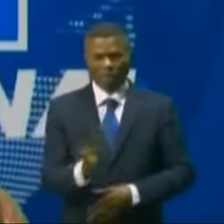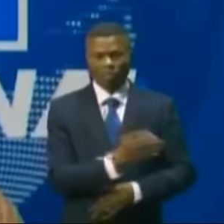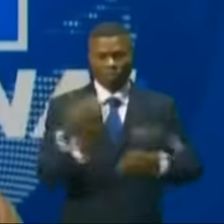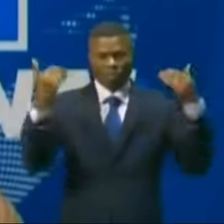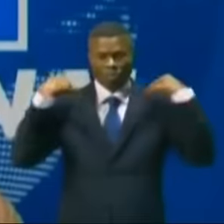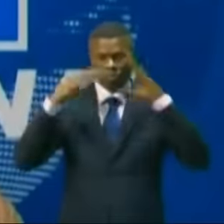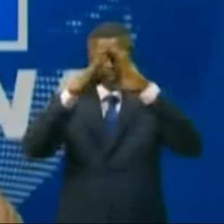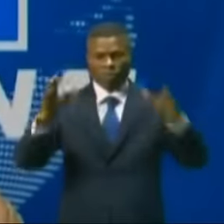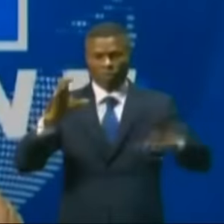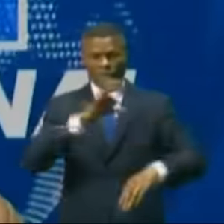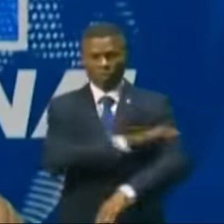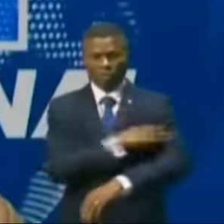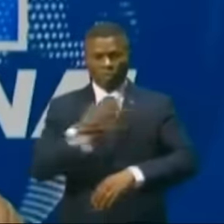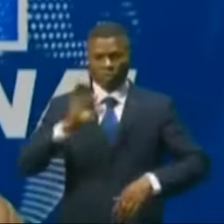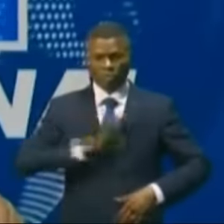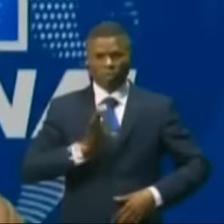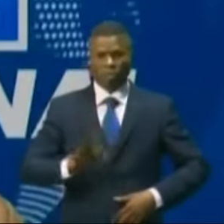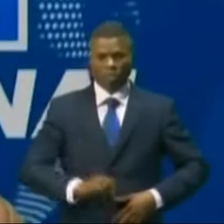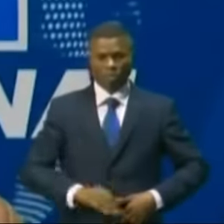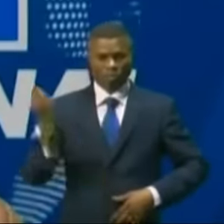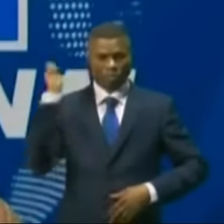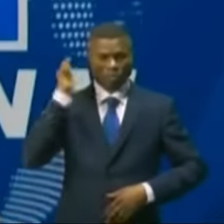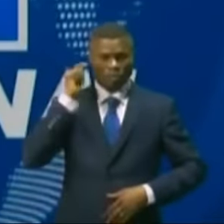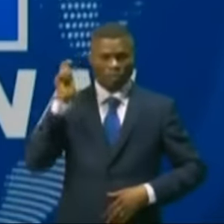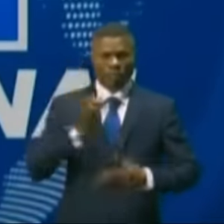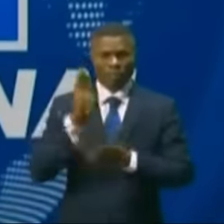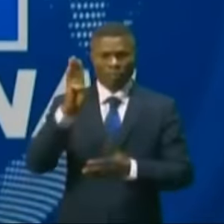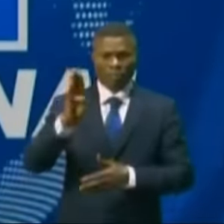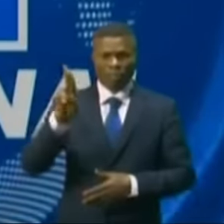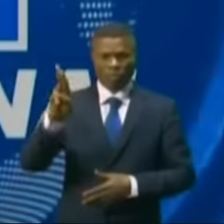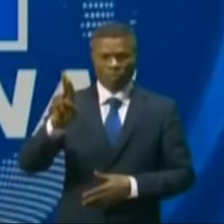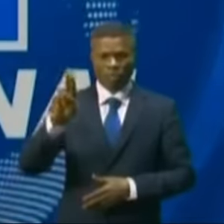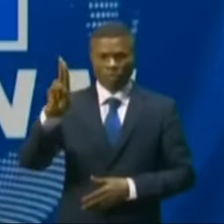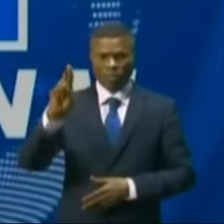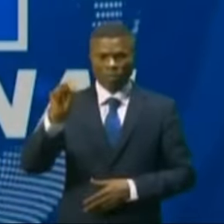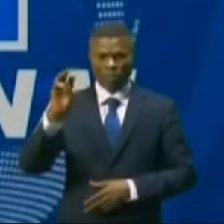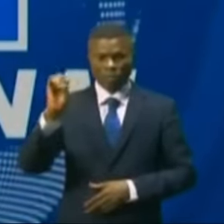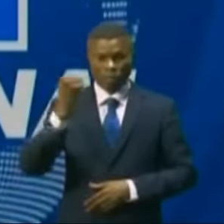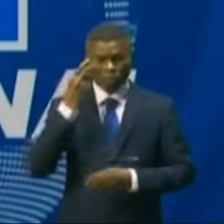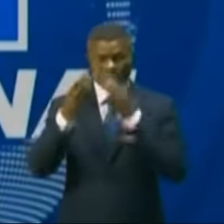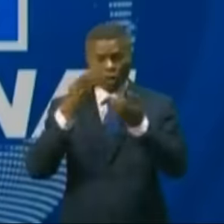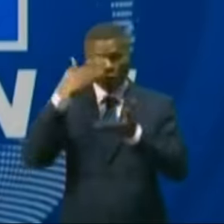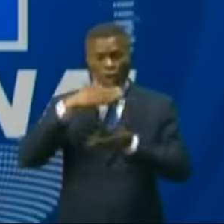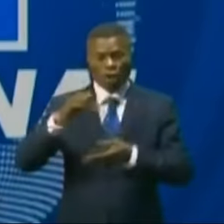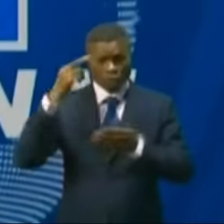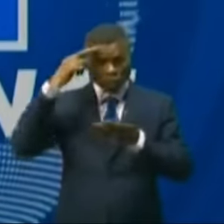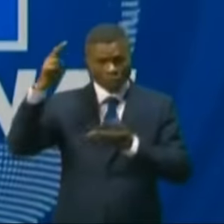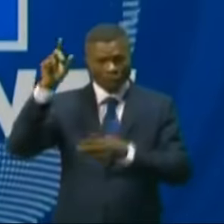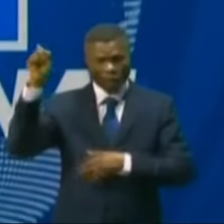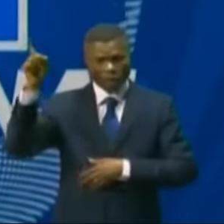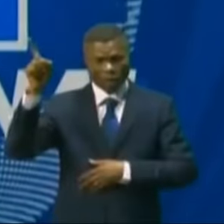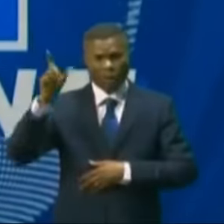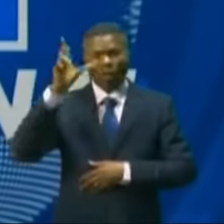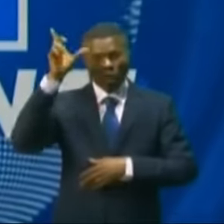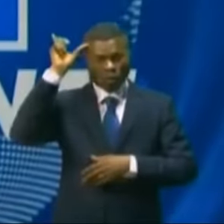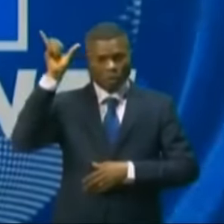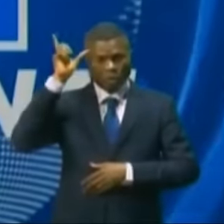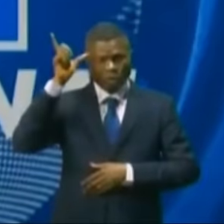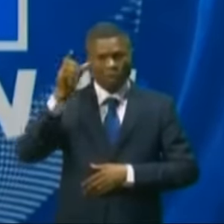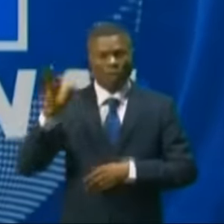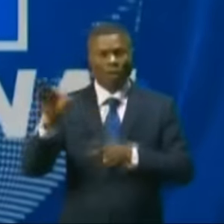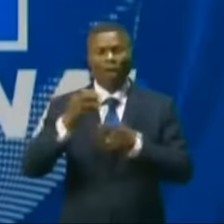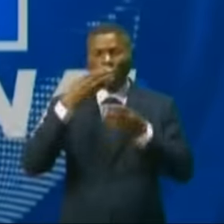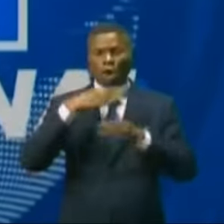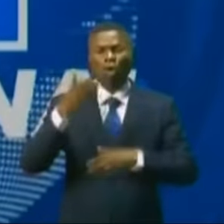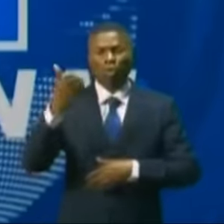la maison civile du chef de l'État, le professeur Bruno Mitéo, a visité les cliniques universitaires de Lubumbashi. Cette formation